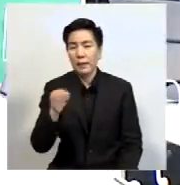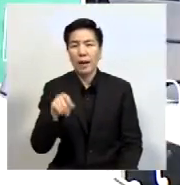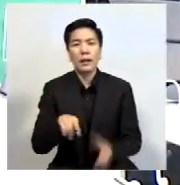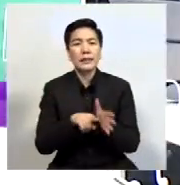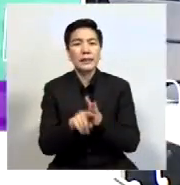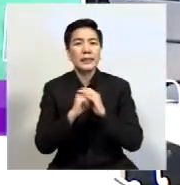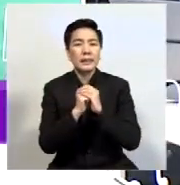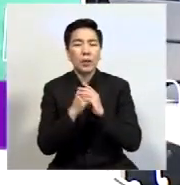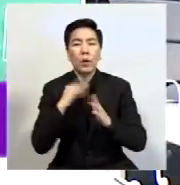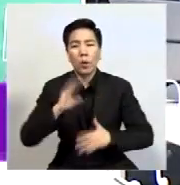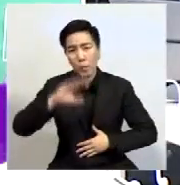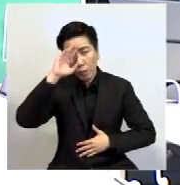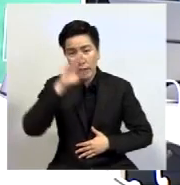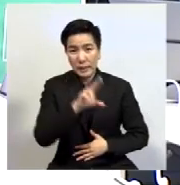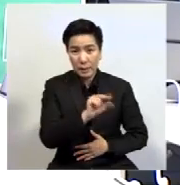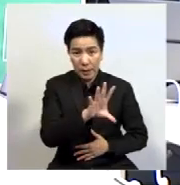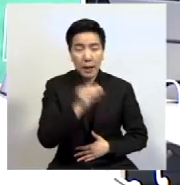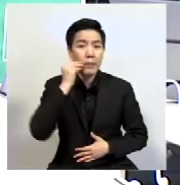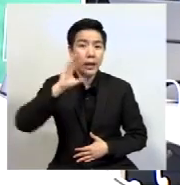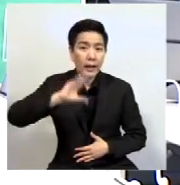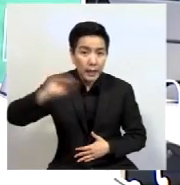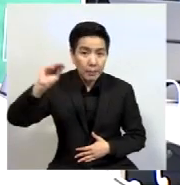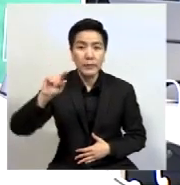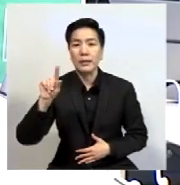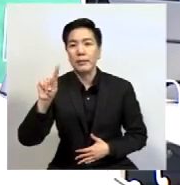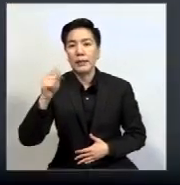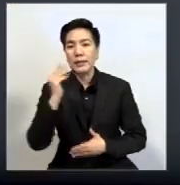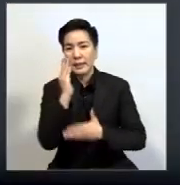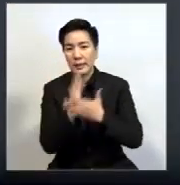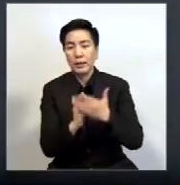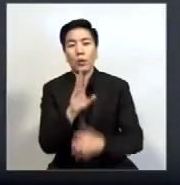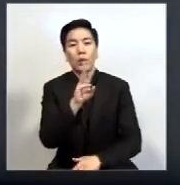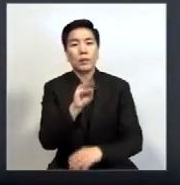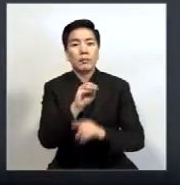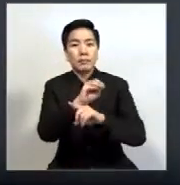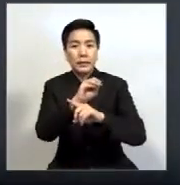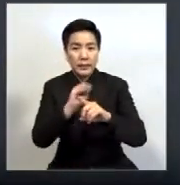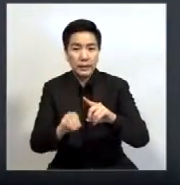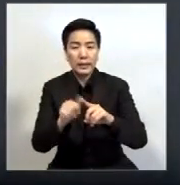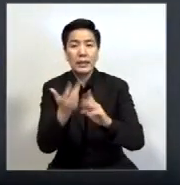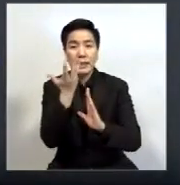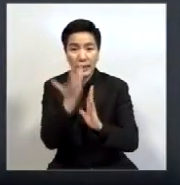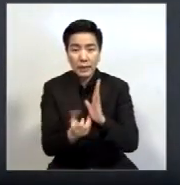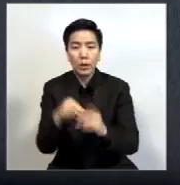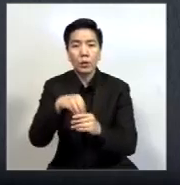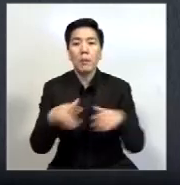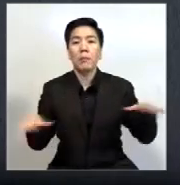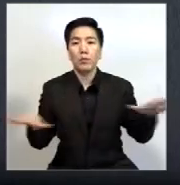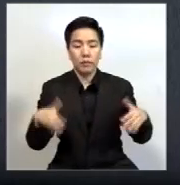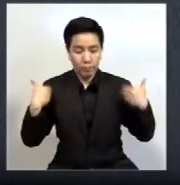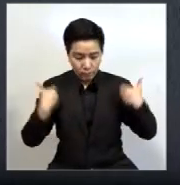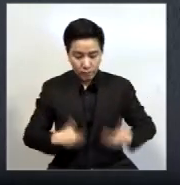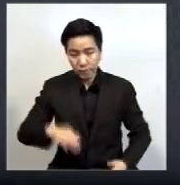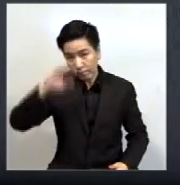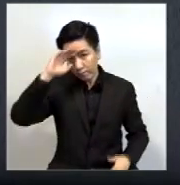ม35คนกลับบ้านได้แล้ว21คนมากกว่าครึ่งร้อยละ60นะคะส่วนใหญ่ที่เหลือเนี่ยอยู่ในอาการปกติ